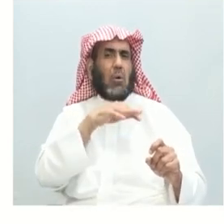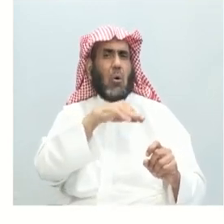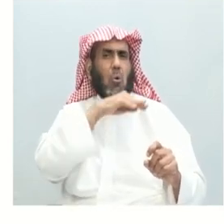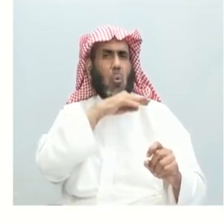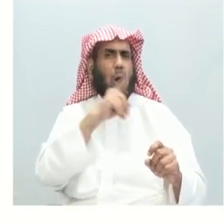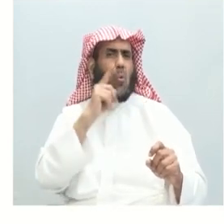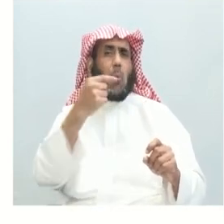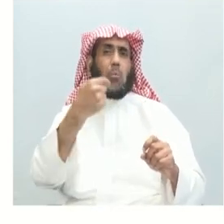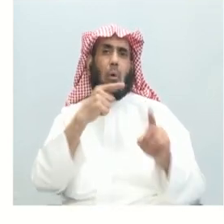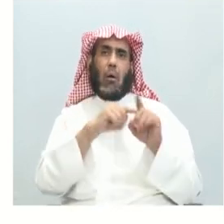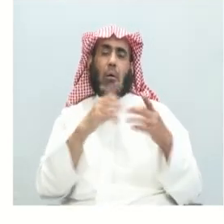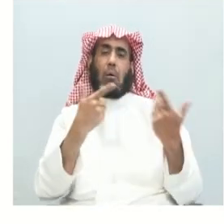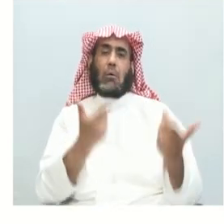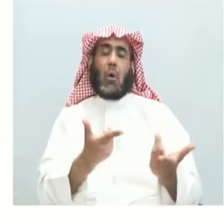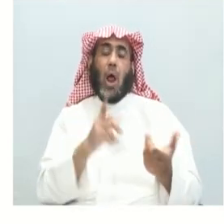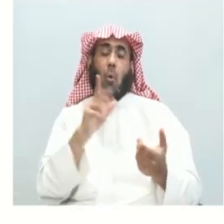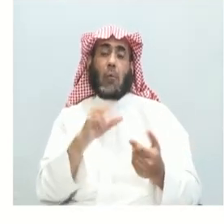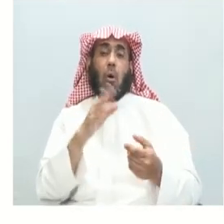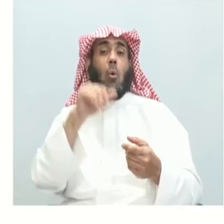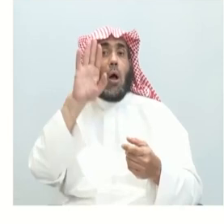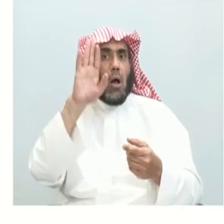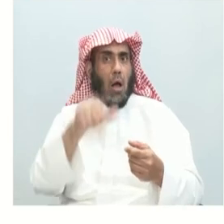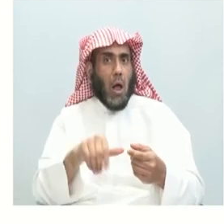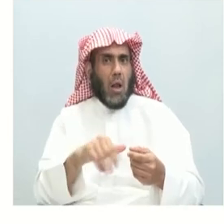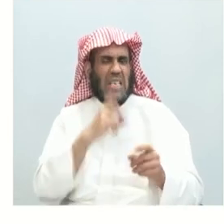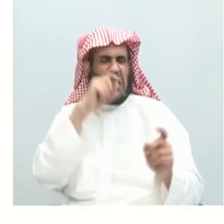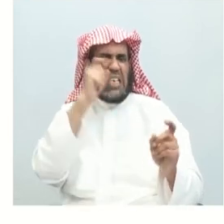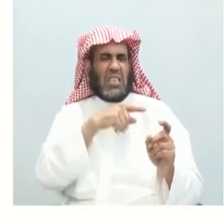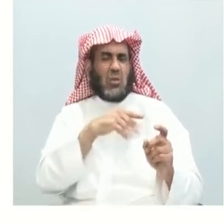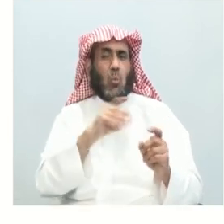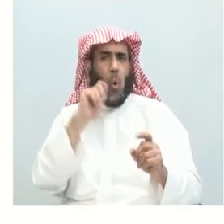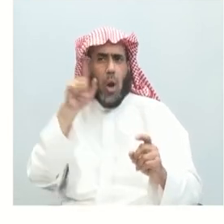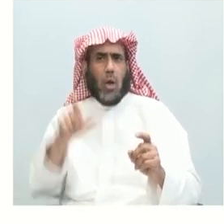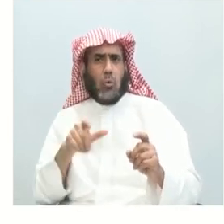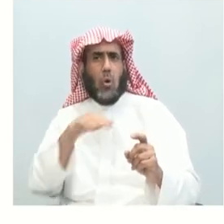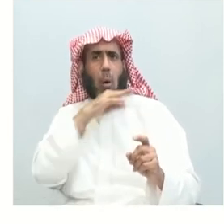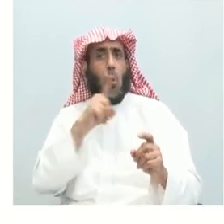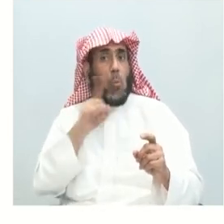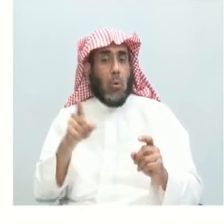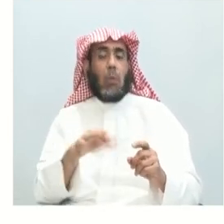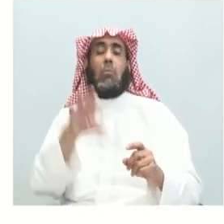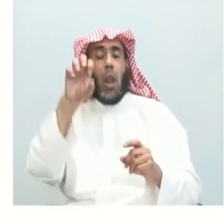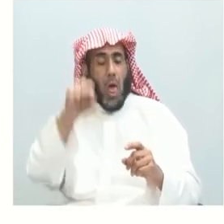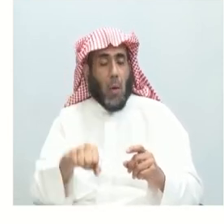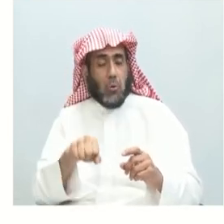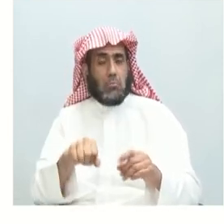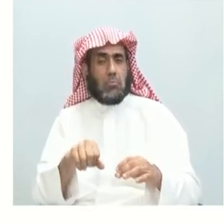والديه قالوا وهل يشتم الرجل والديه قال نعم